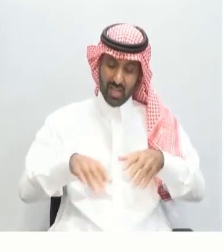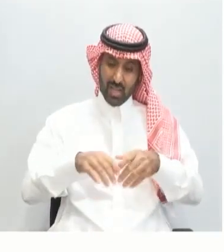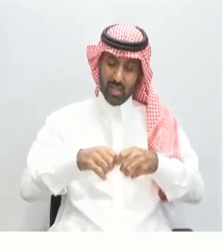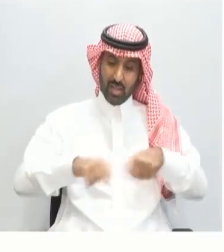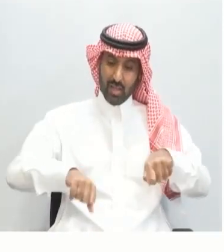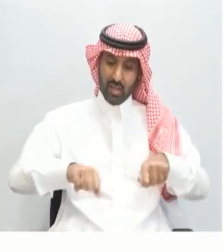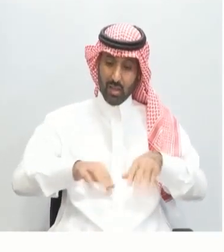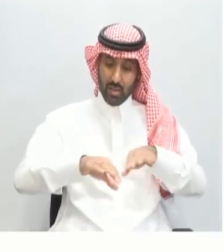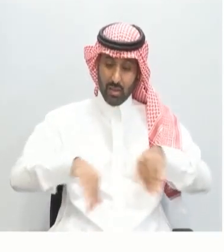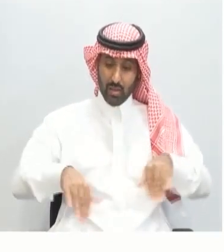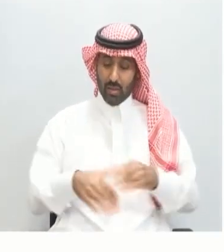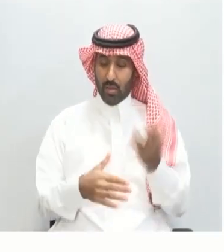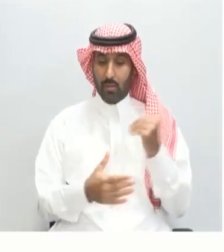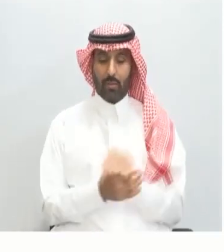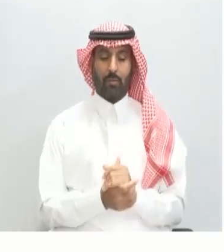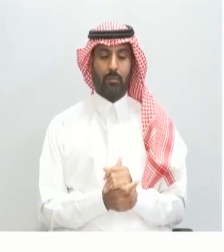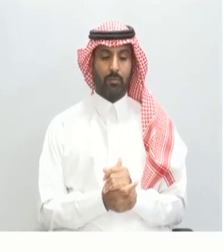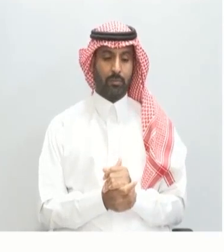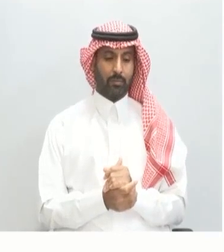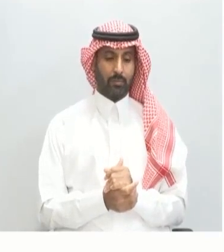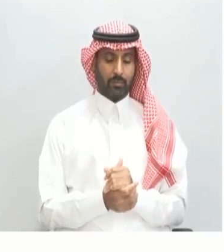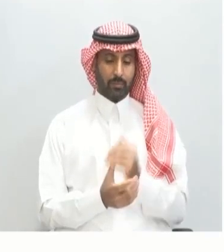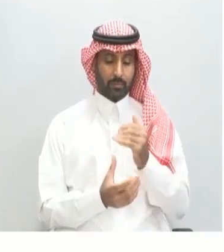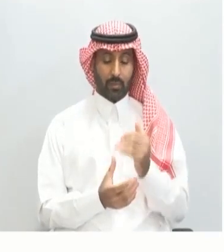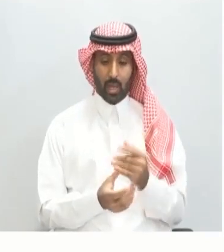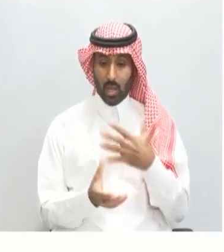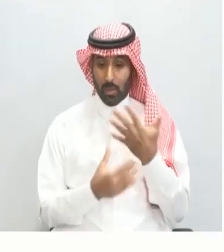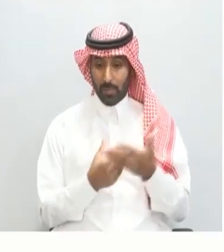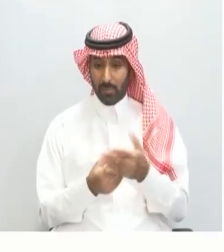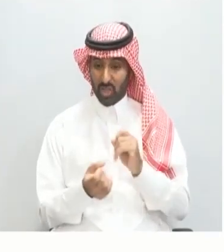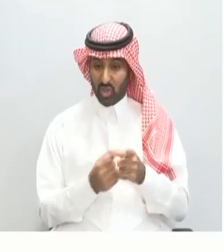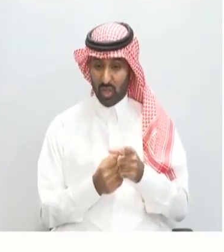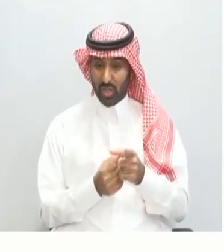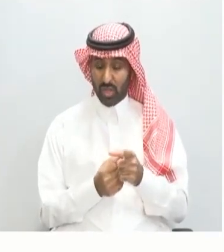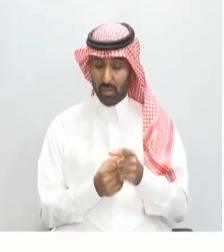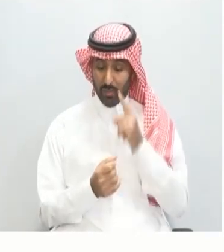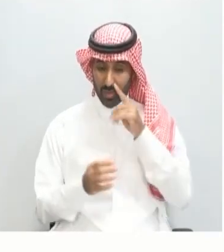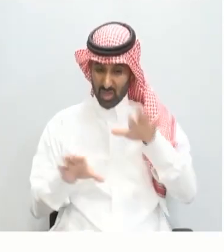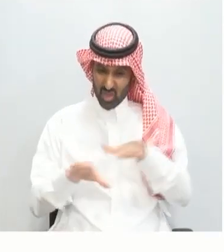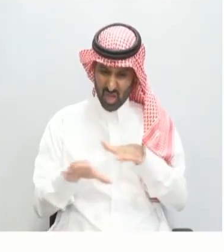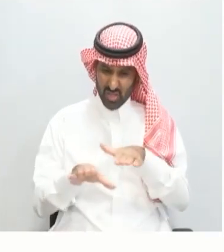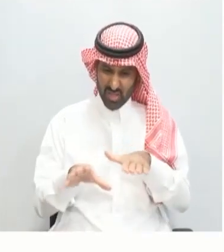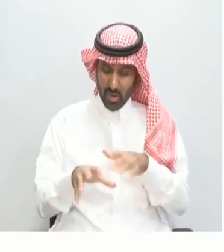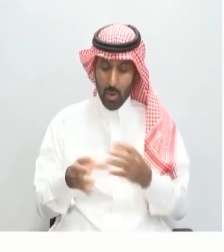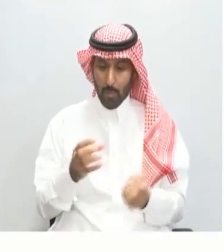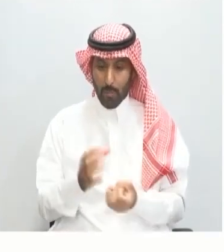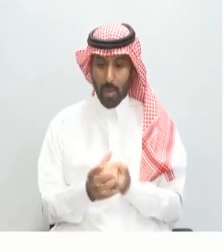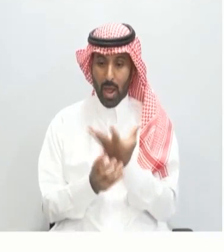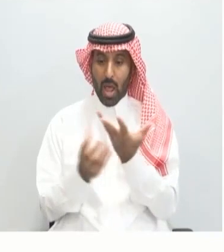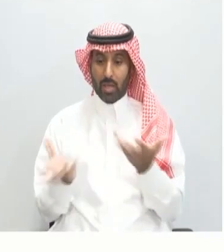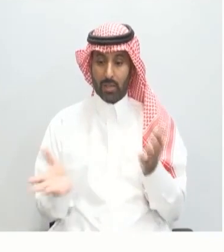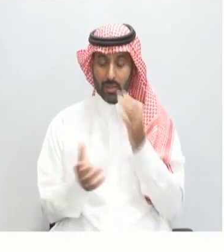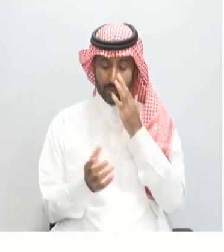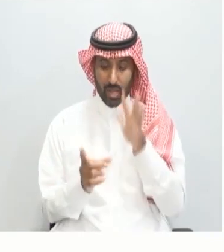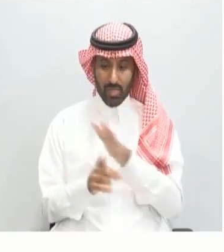اخرى كما ذكرت لكم هناك عمليات سريعه كالزلازل والبراكين ايضا تؤثر